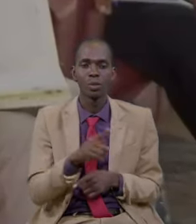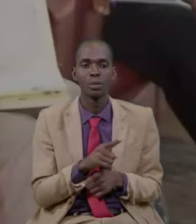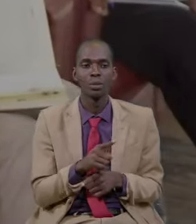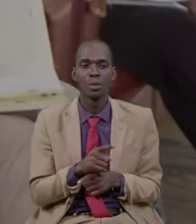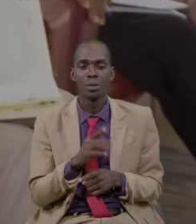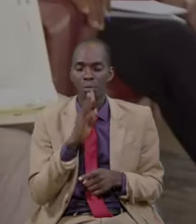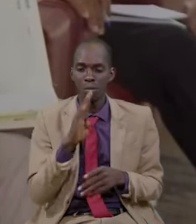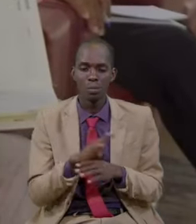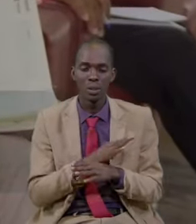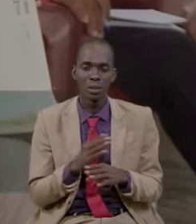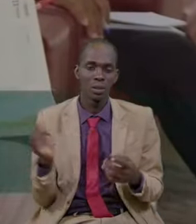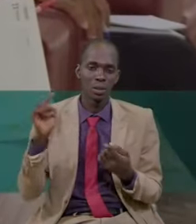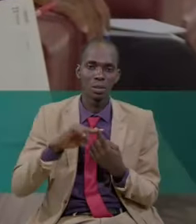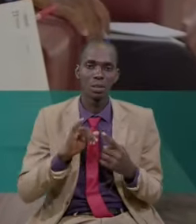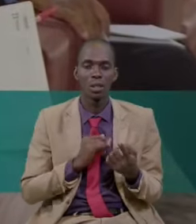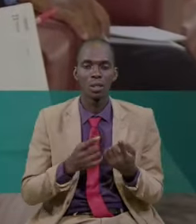dit?